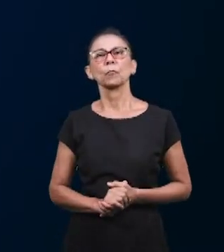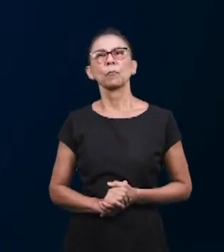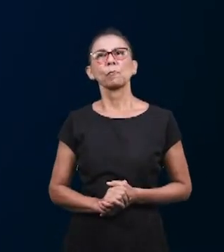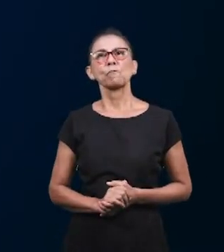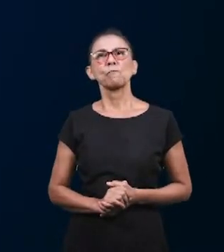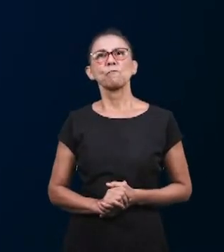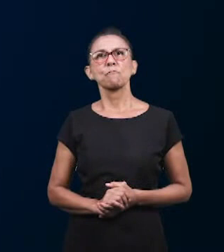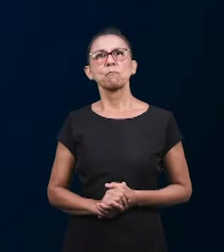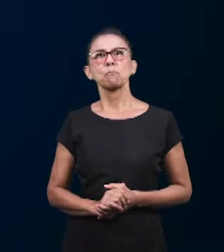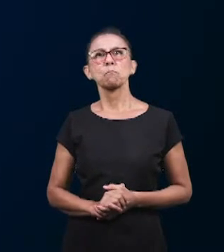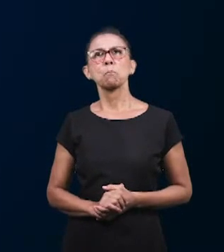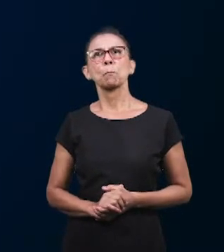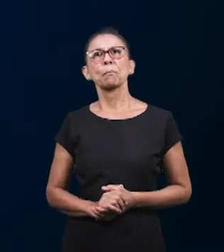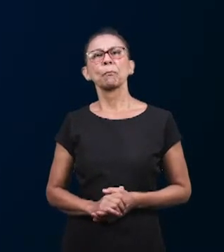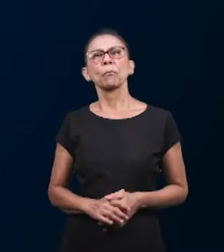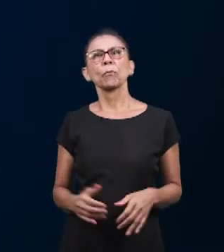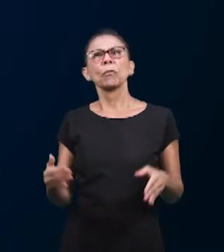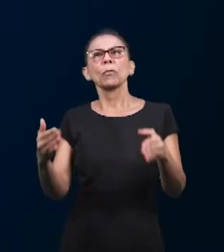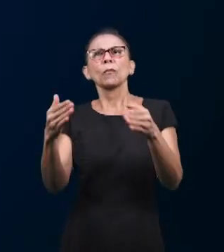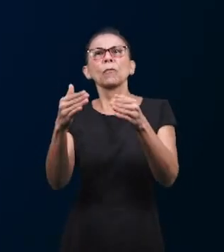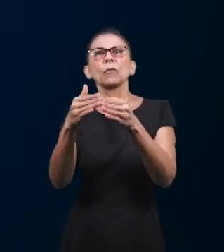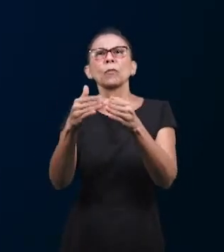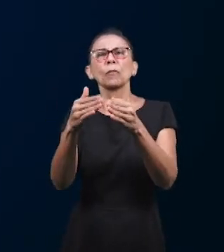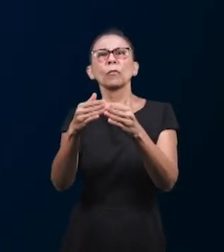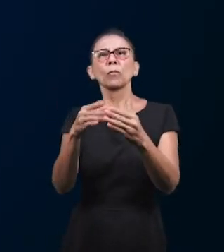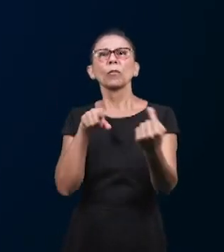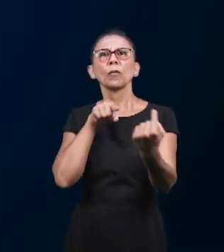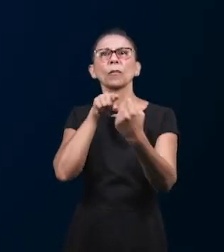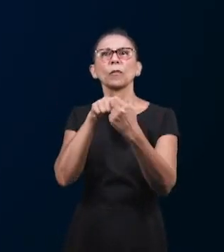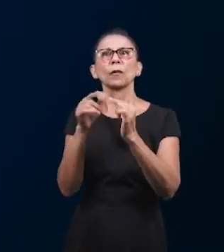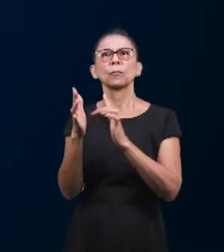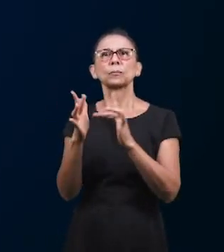nella sua missione di Salvatore quando si fermò al